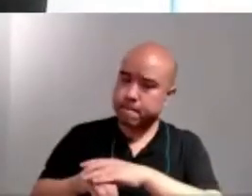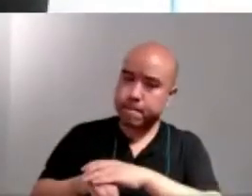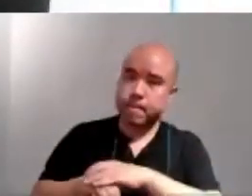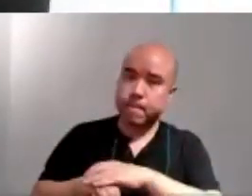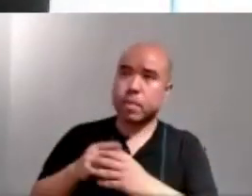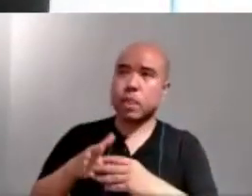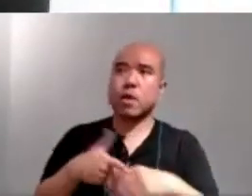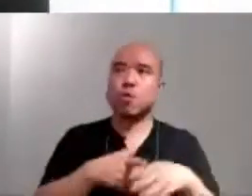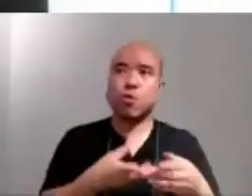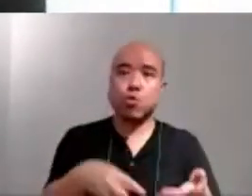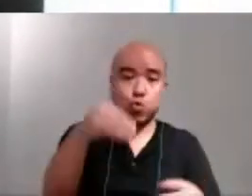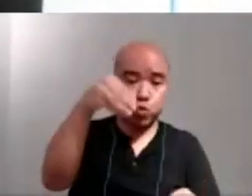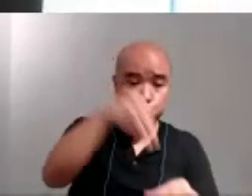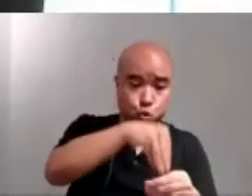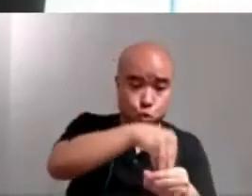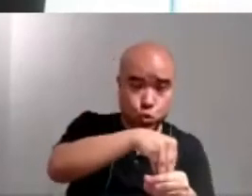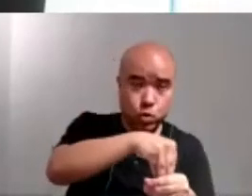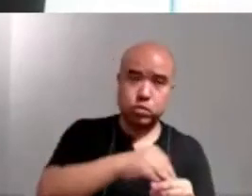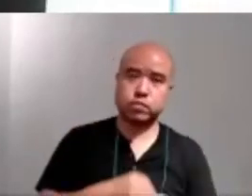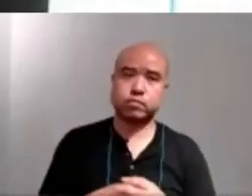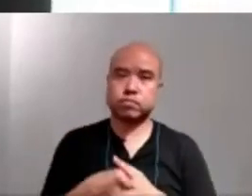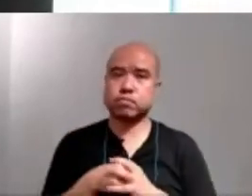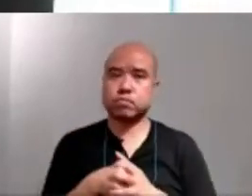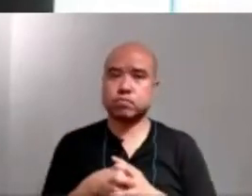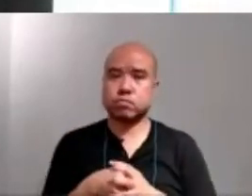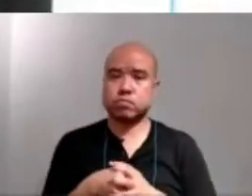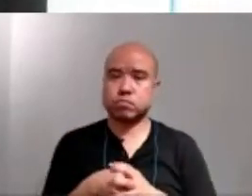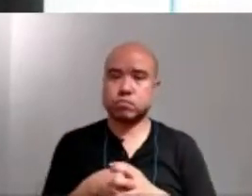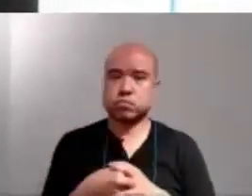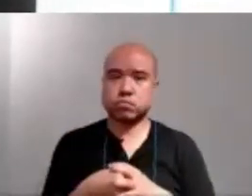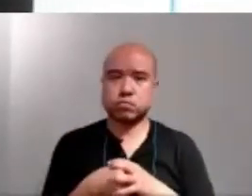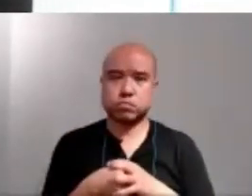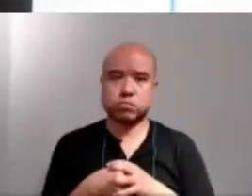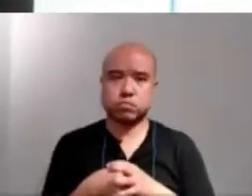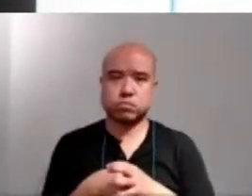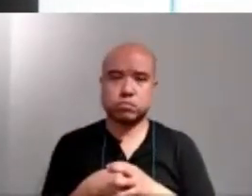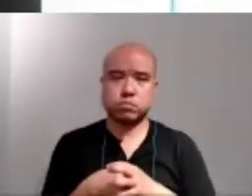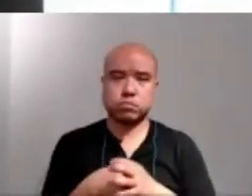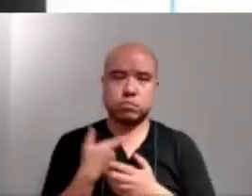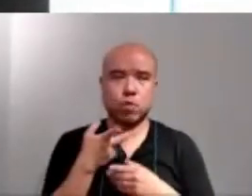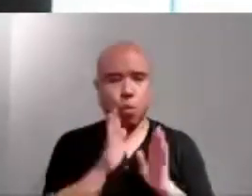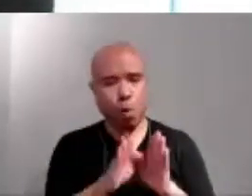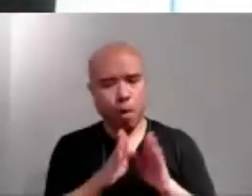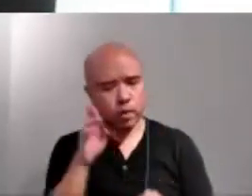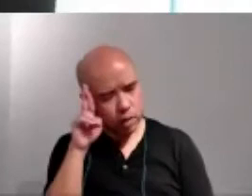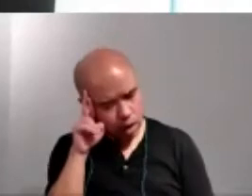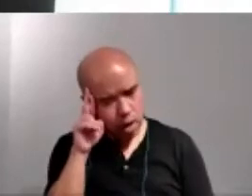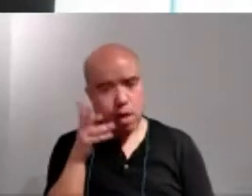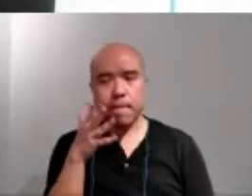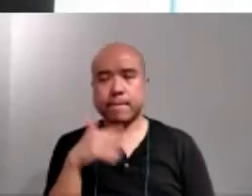植等等。我们都想透过这个工作坊去帮助到精神康复人士融入社区，亦